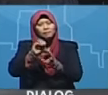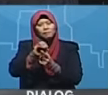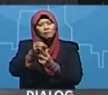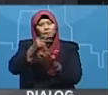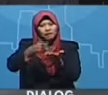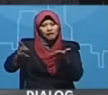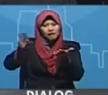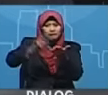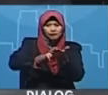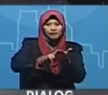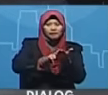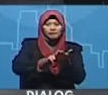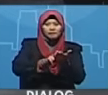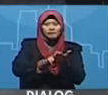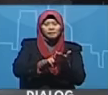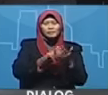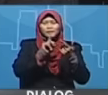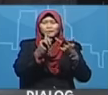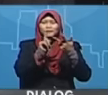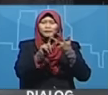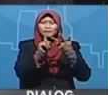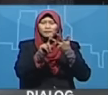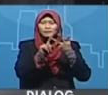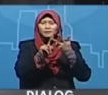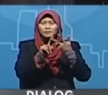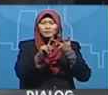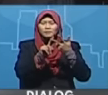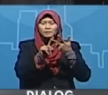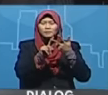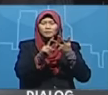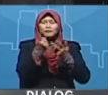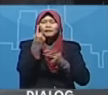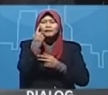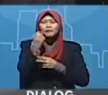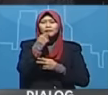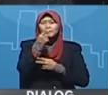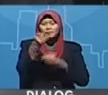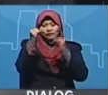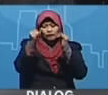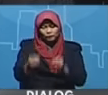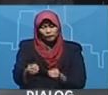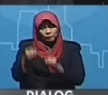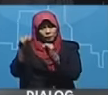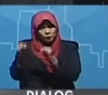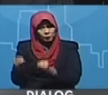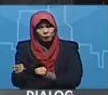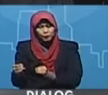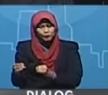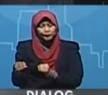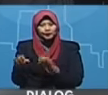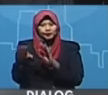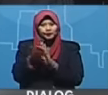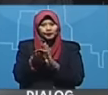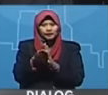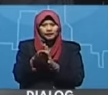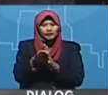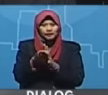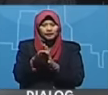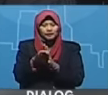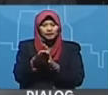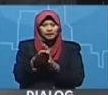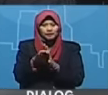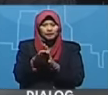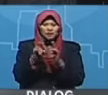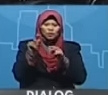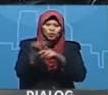sebagainya. Okey, yang ketiganya ni ialah macam kita sebutkan tadi adalah individu tertentu. Okay. Contohnya bertopengkan